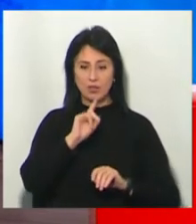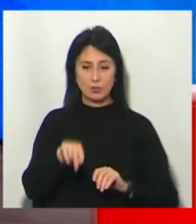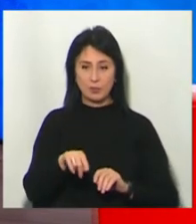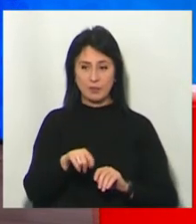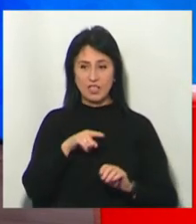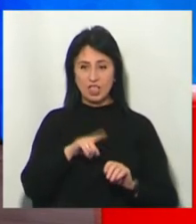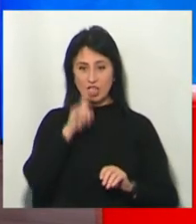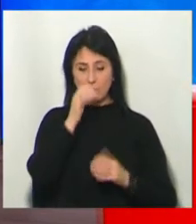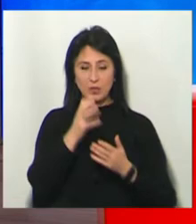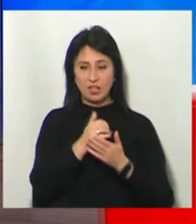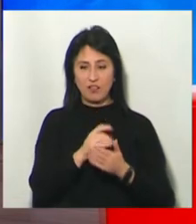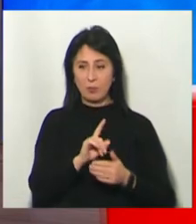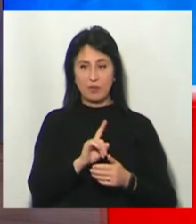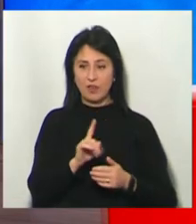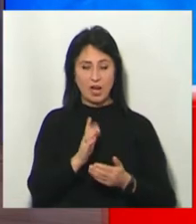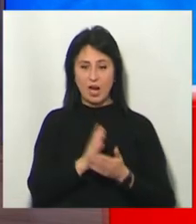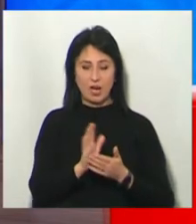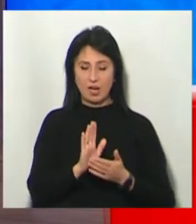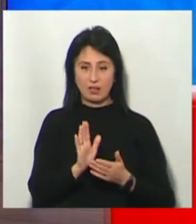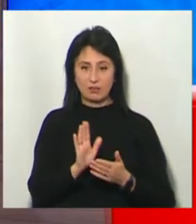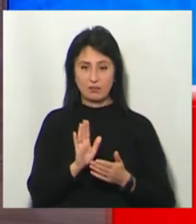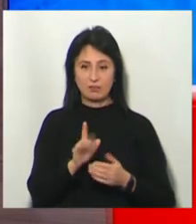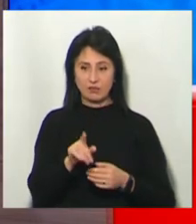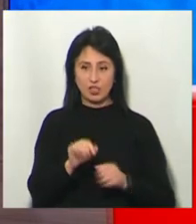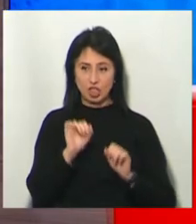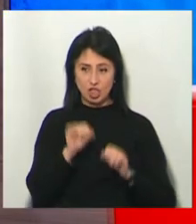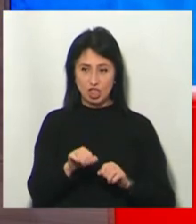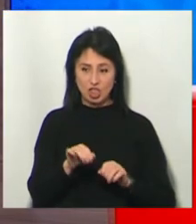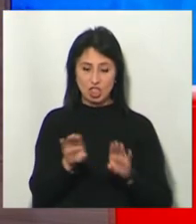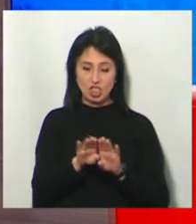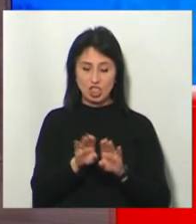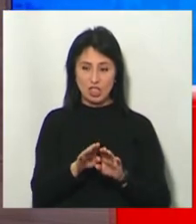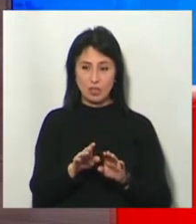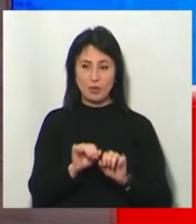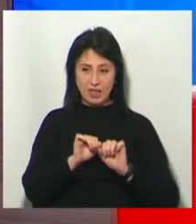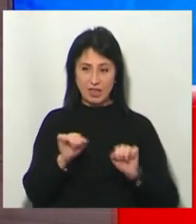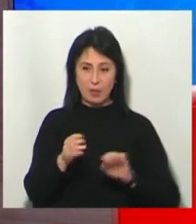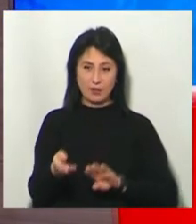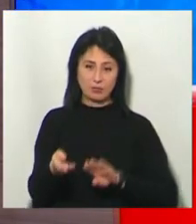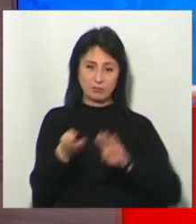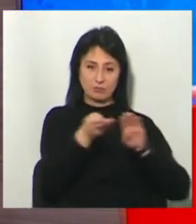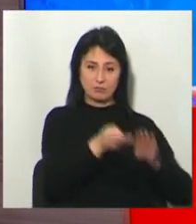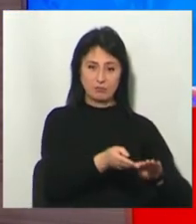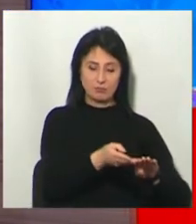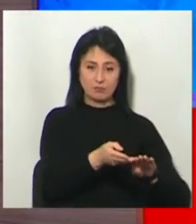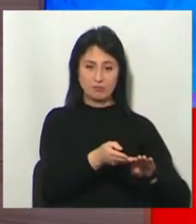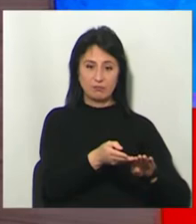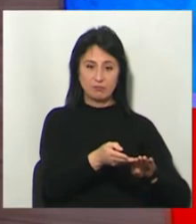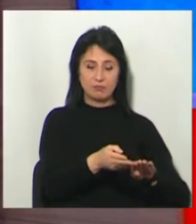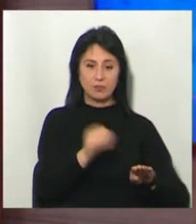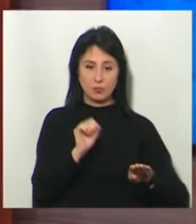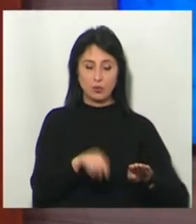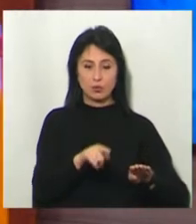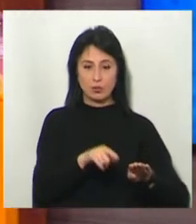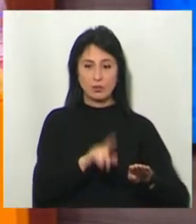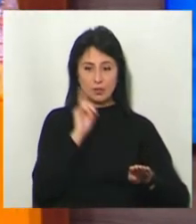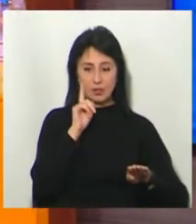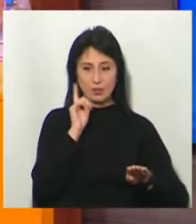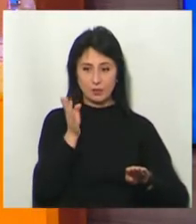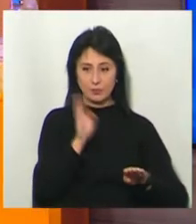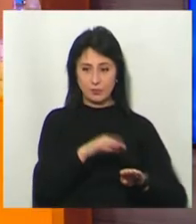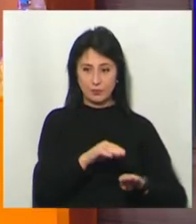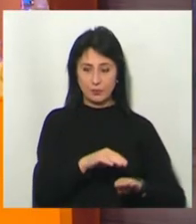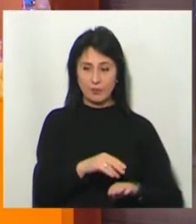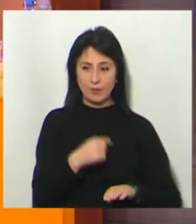და შარნჯავას დაგროვებაში არ ასრულებს ამიტომ შედარებით უფრო თამამად შეიძლება ამ პროდუქტების გადმონაცვლება